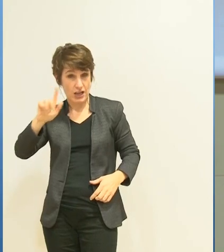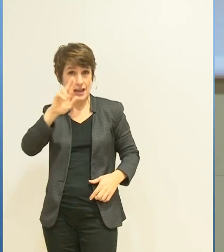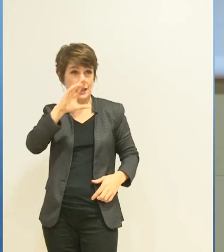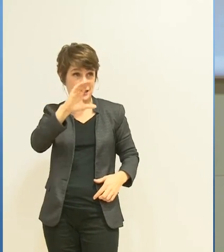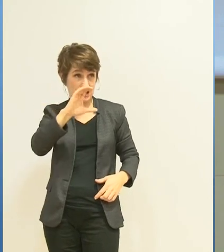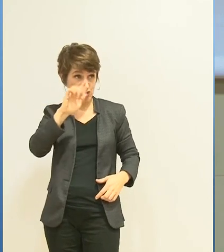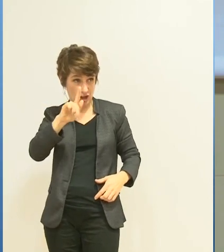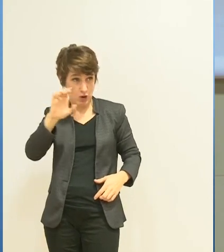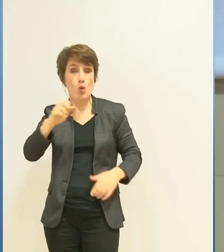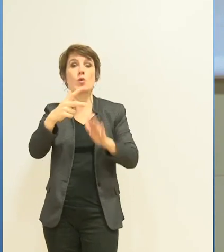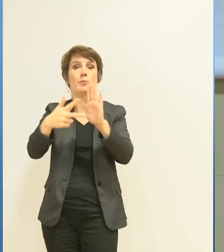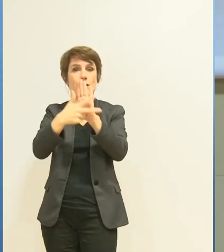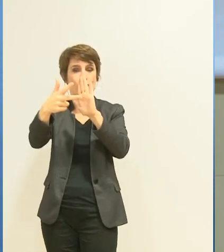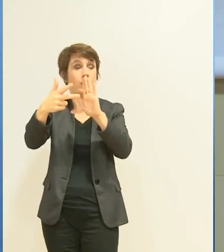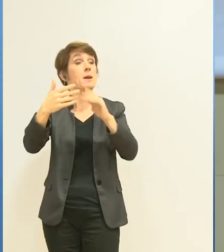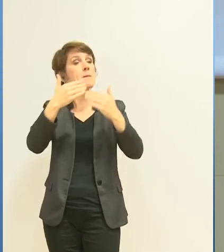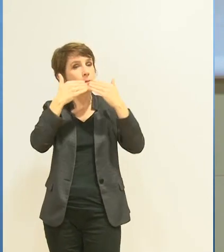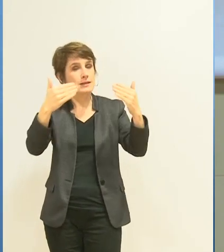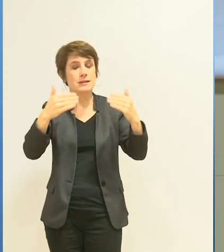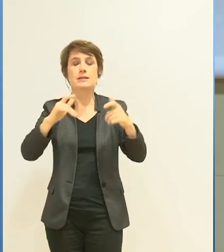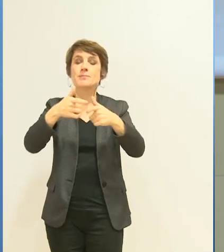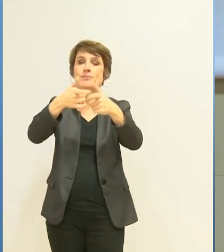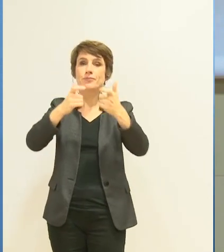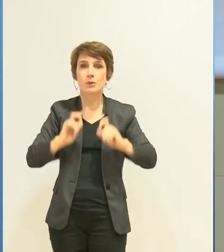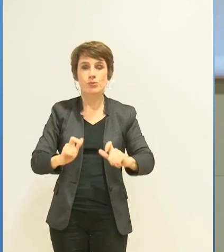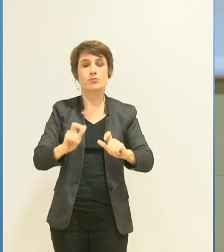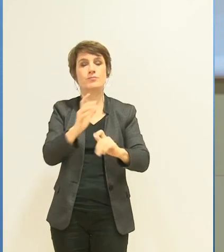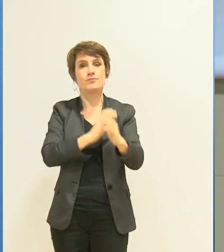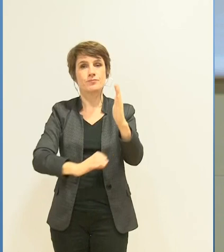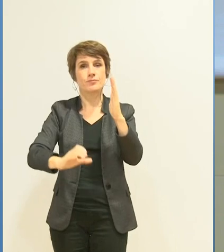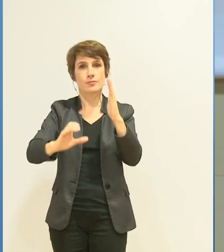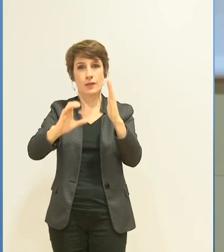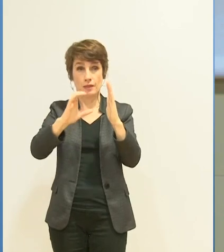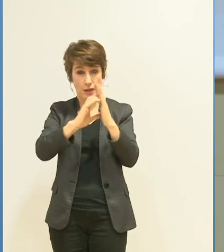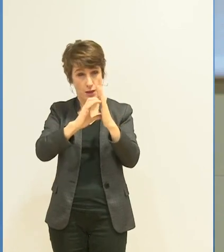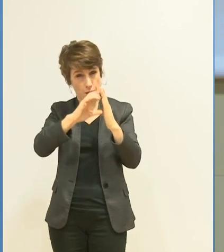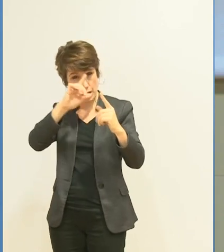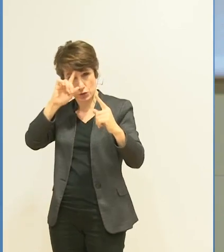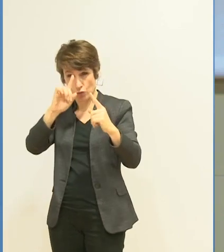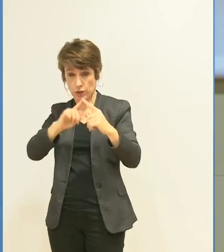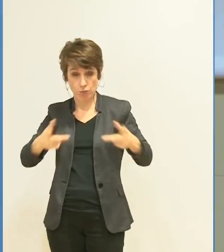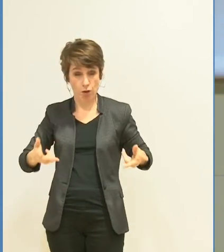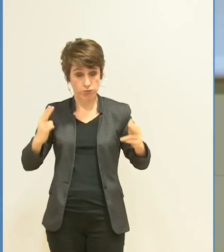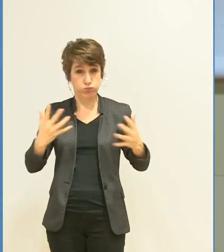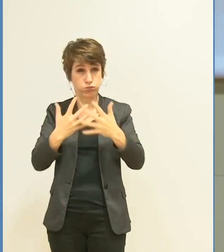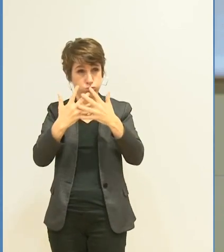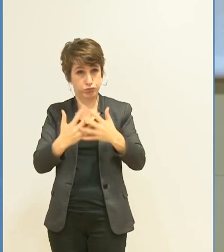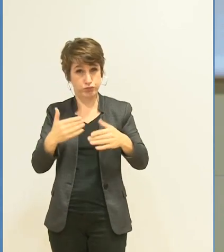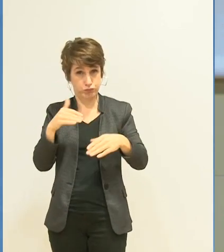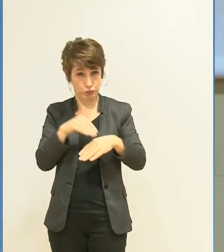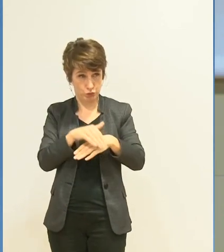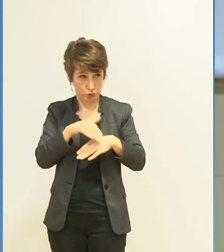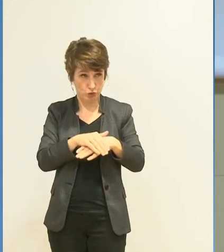délibération adoptée je vous remercie nous passons un autre gros morceau de la soirée après l'anru